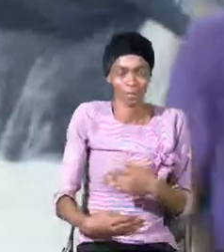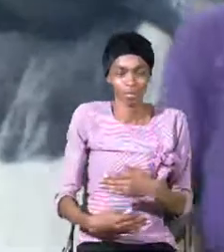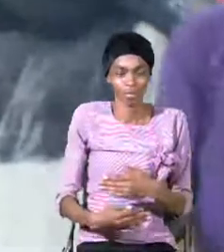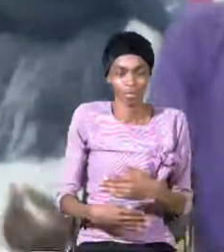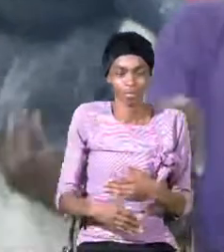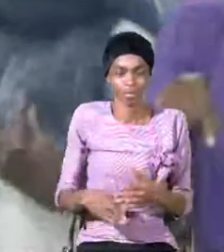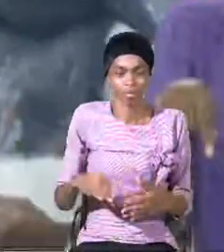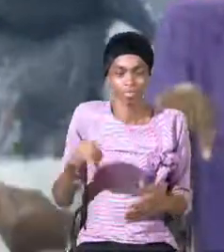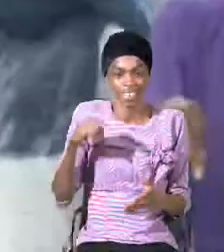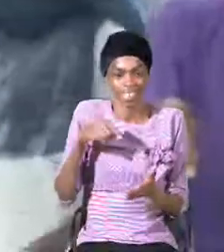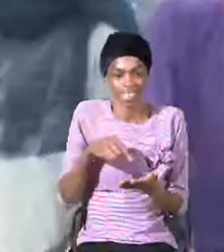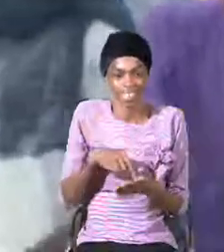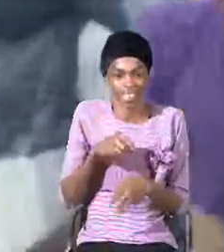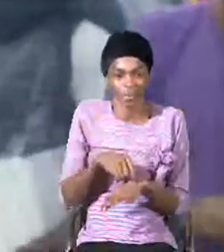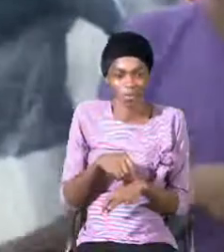en ce moment,